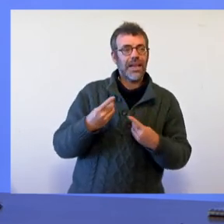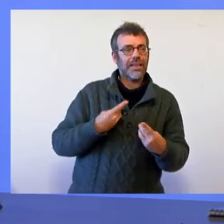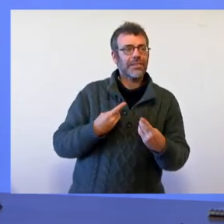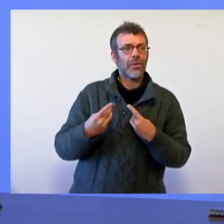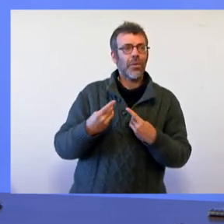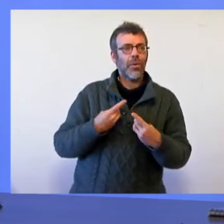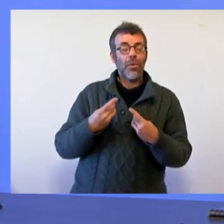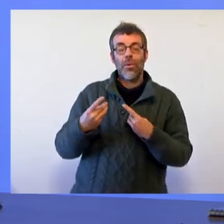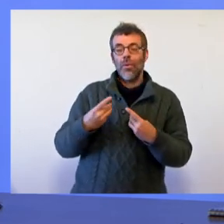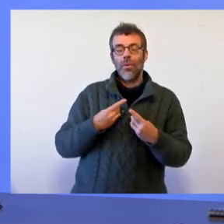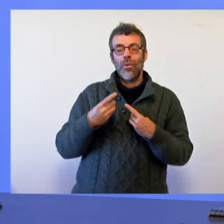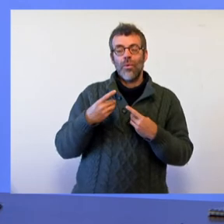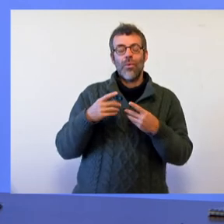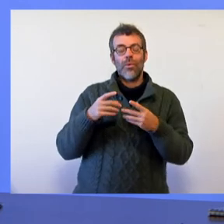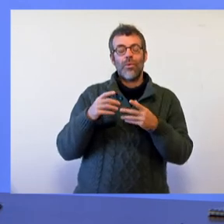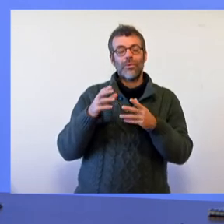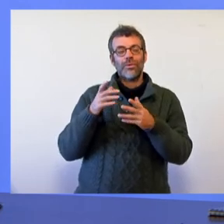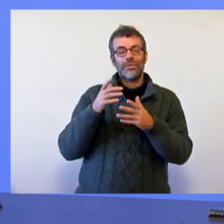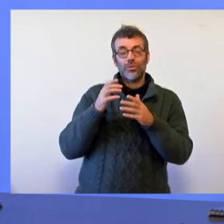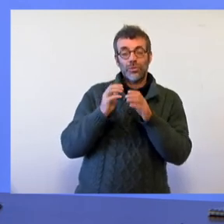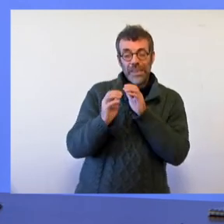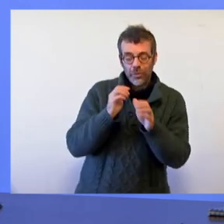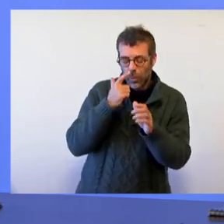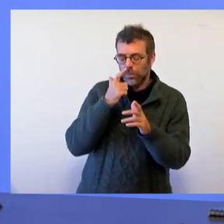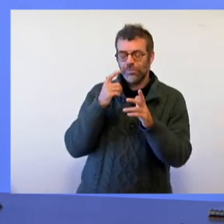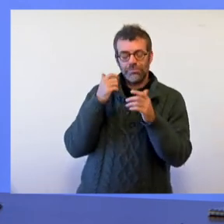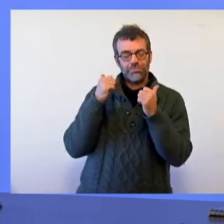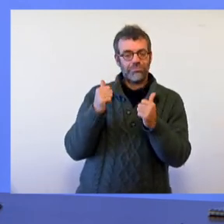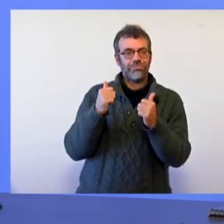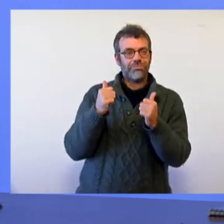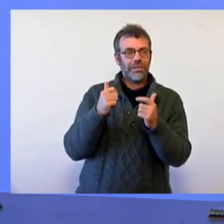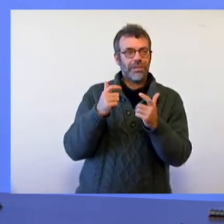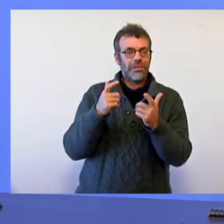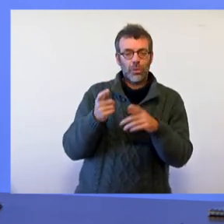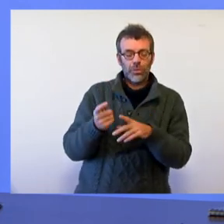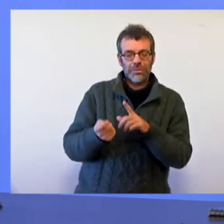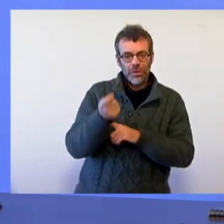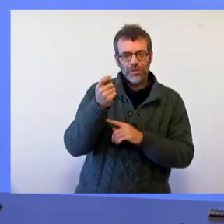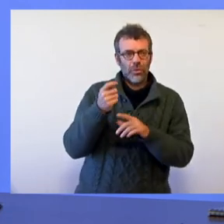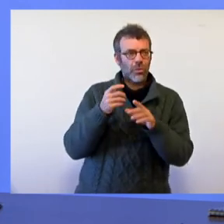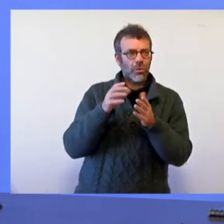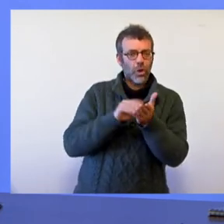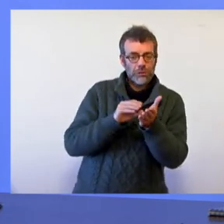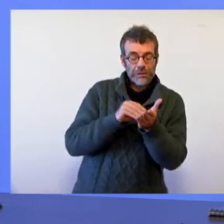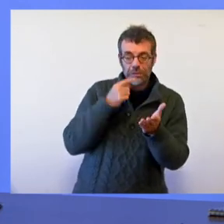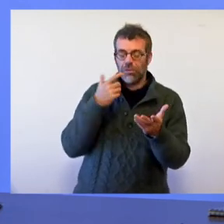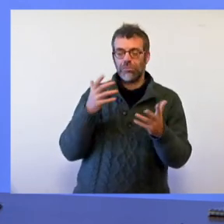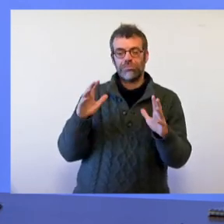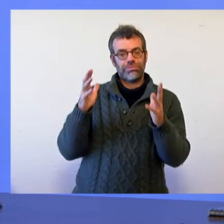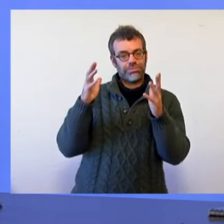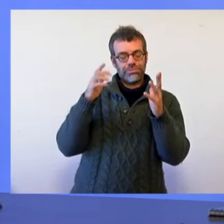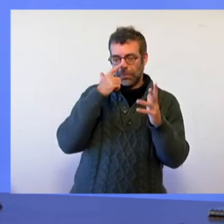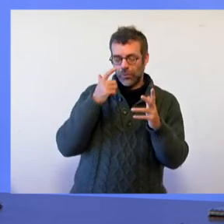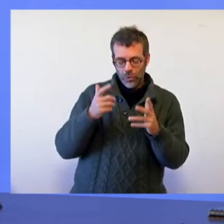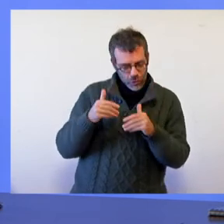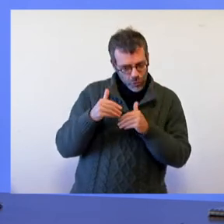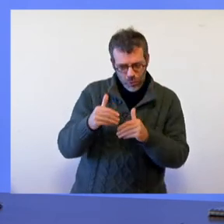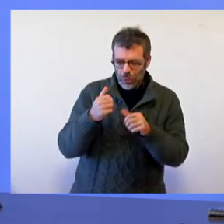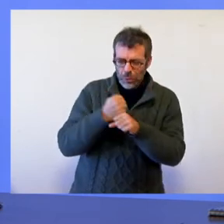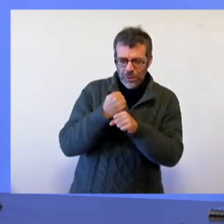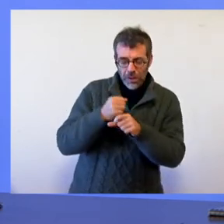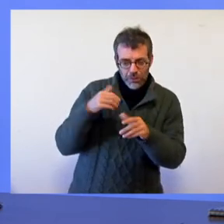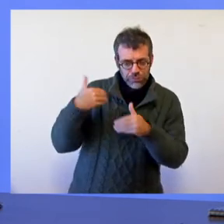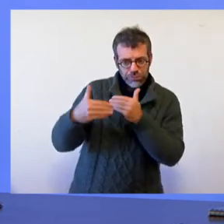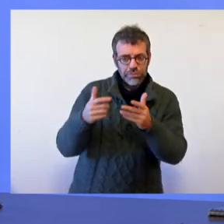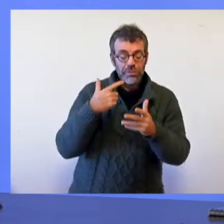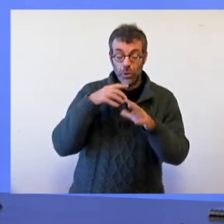qui est absolument fondamental a pu être maintenu et dans des conditions particulièrement difficiles, puisque là, ces dernières semaines,